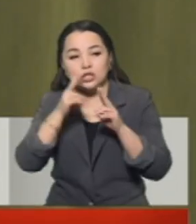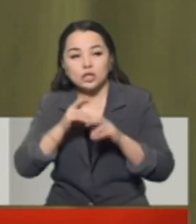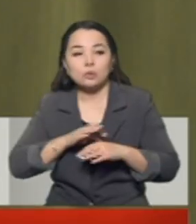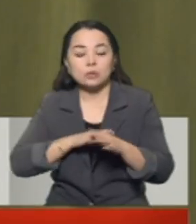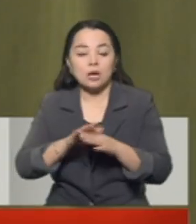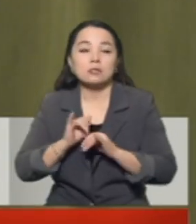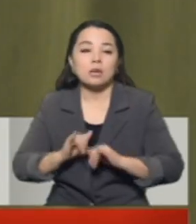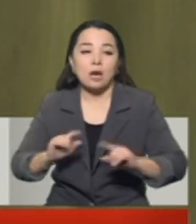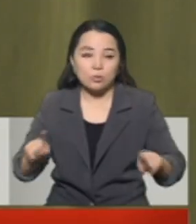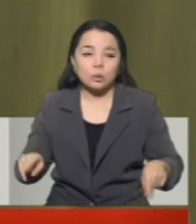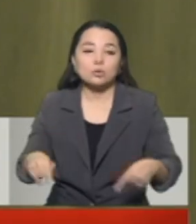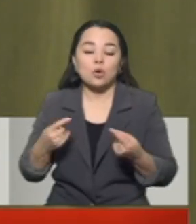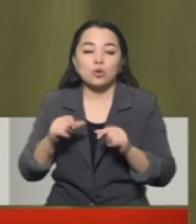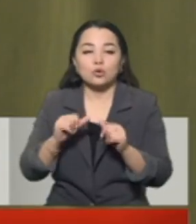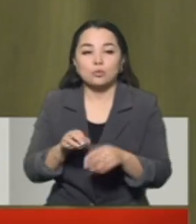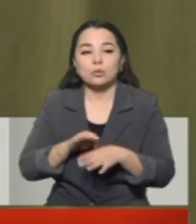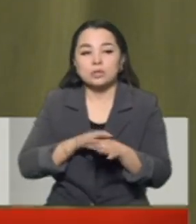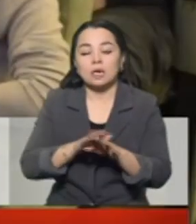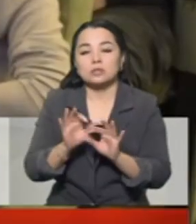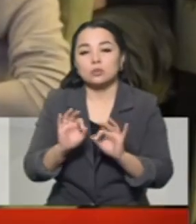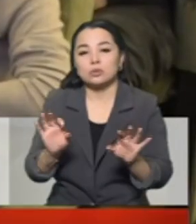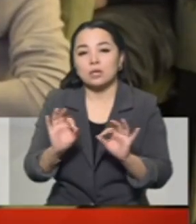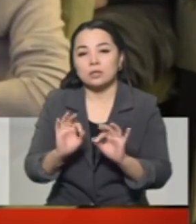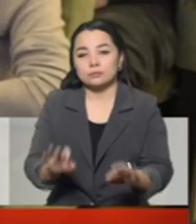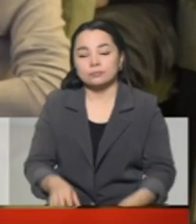зерттеулерді дамыту дейді ұйымдастырушылар.